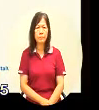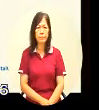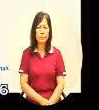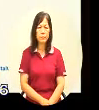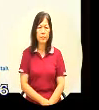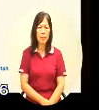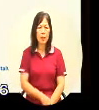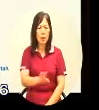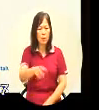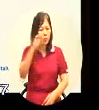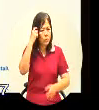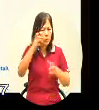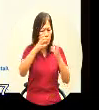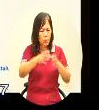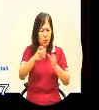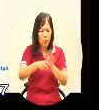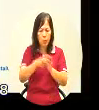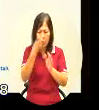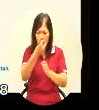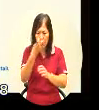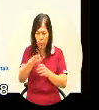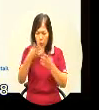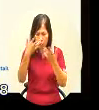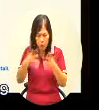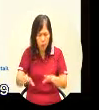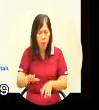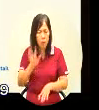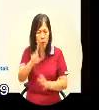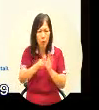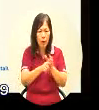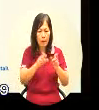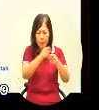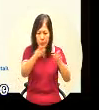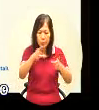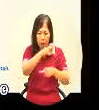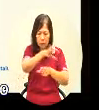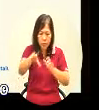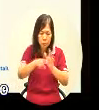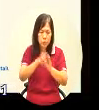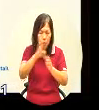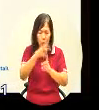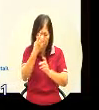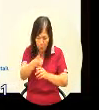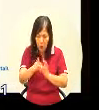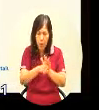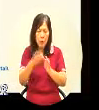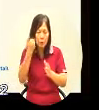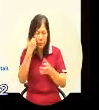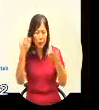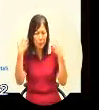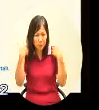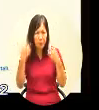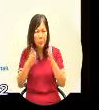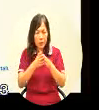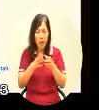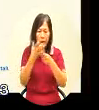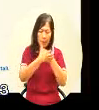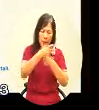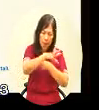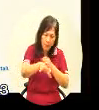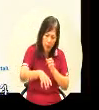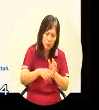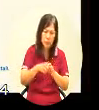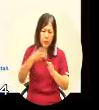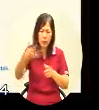应该办了不下10场会刊吧。针对不同的区域，那有些又是谁要做，有的环保局啦，有的